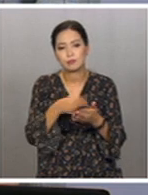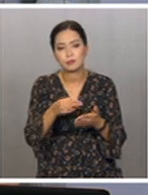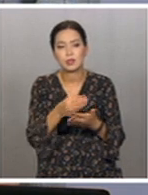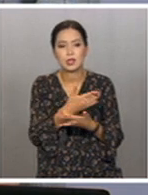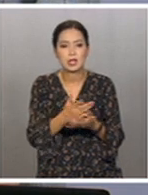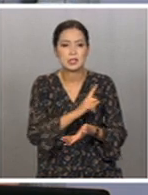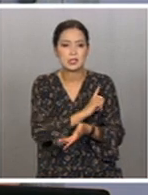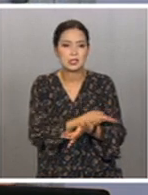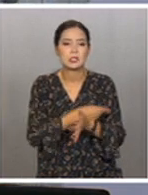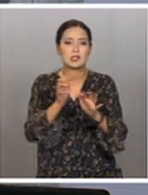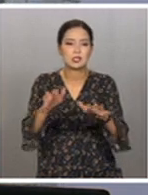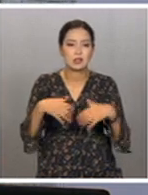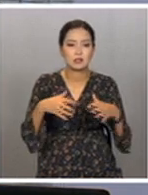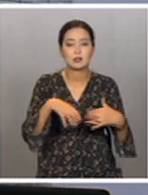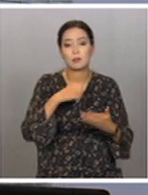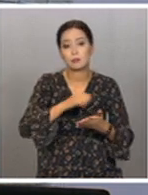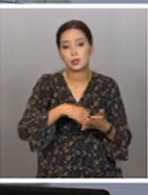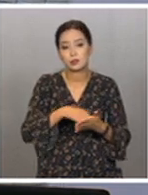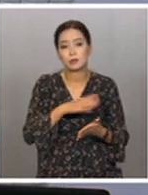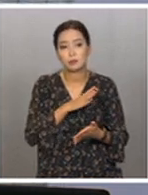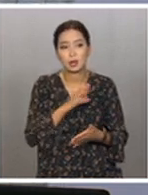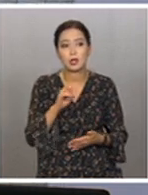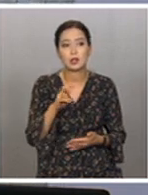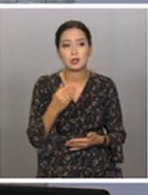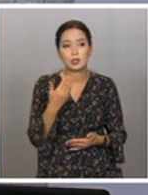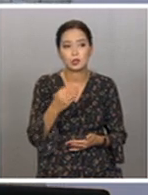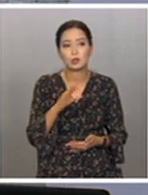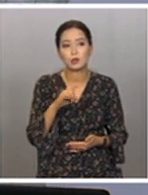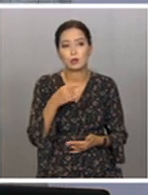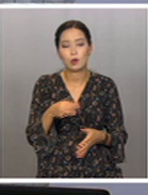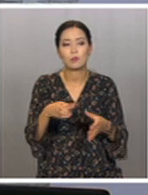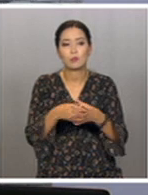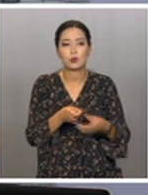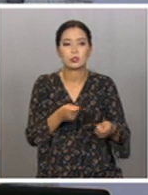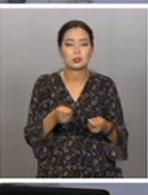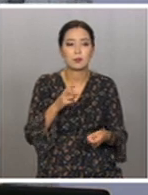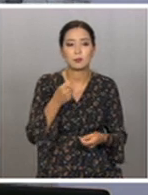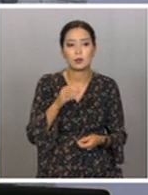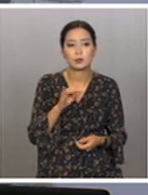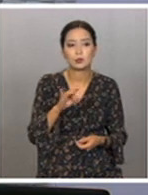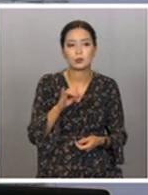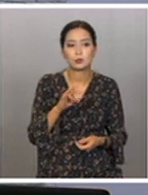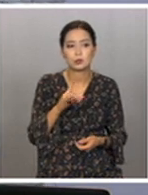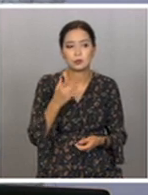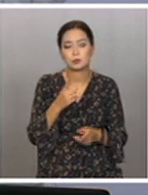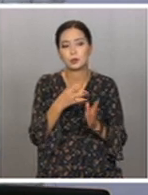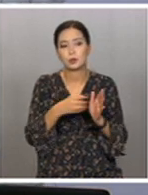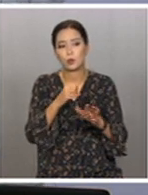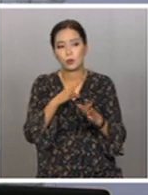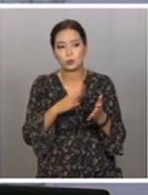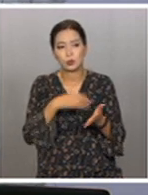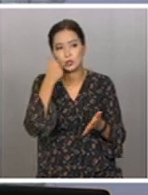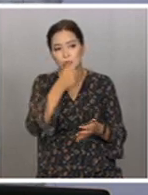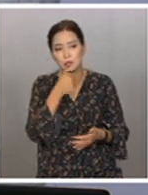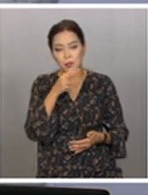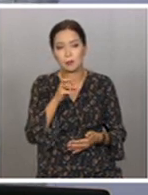алуы болды. Алашорданың Торғай бөлімшесінің жетекшісі Ахмет Байтұрсынов 1919 жылдың